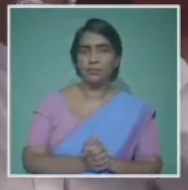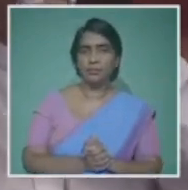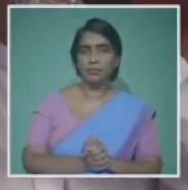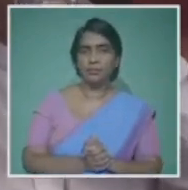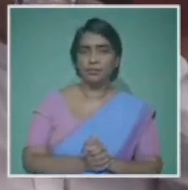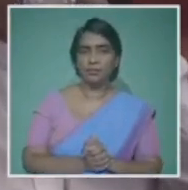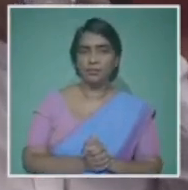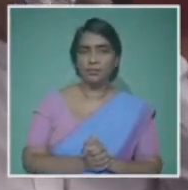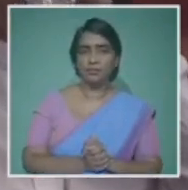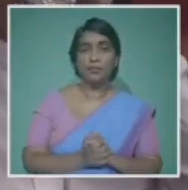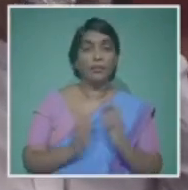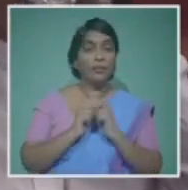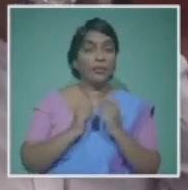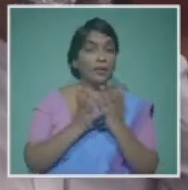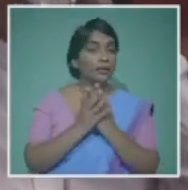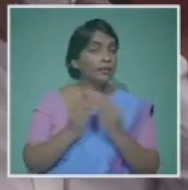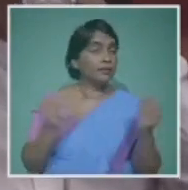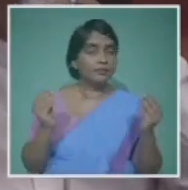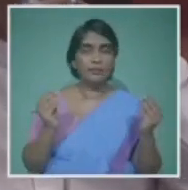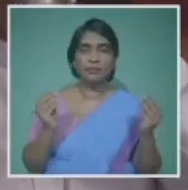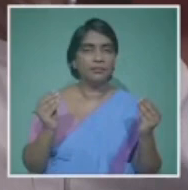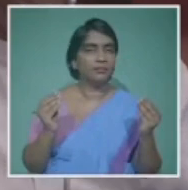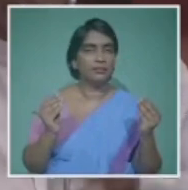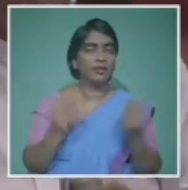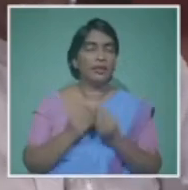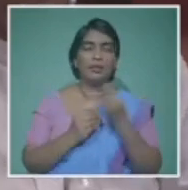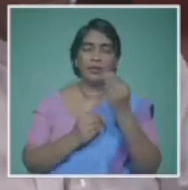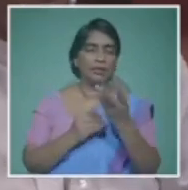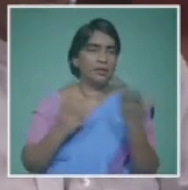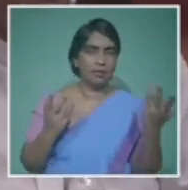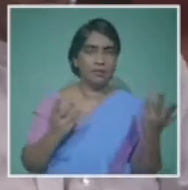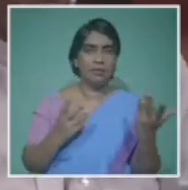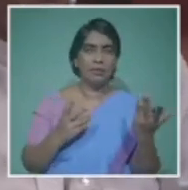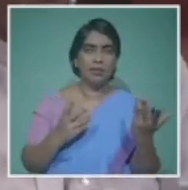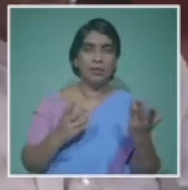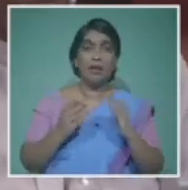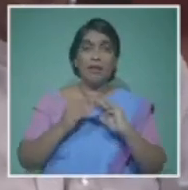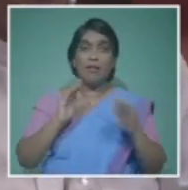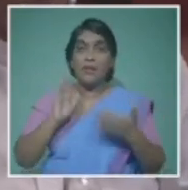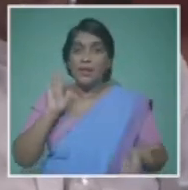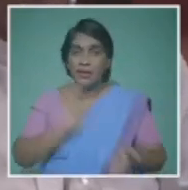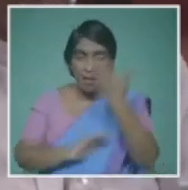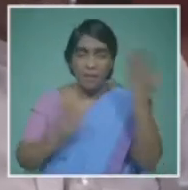Namut, visa dua bak meja itu. Dengan betul, kau betul dengan gamet yang ni mana mereka buat?